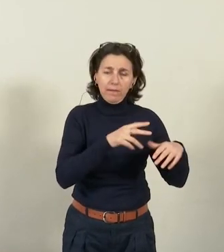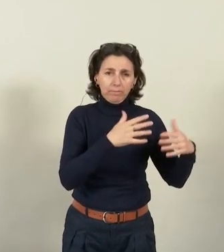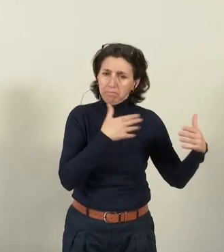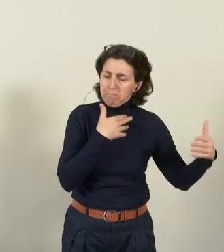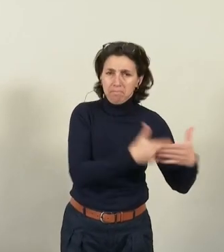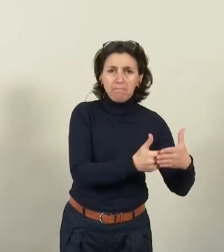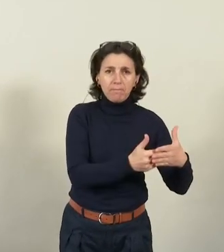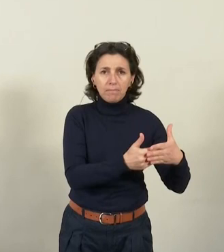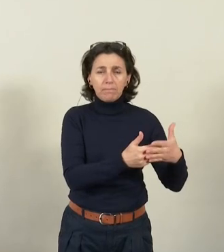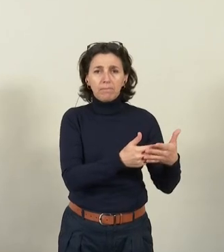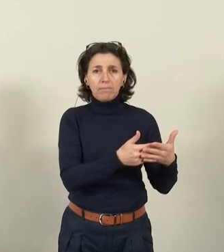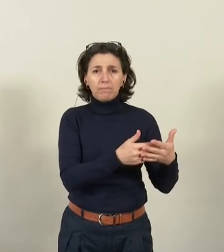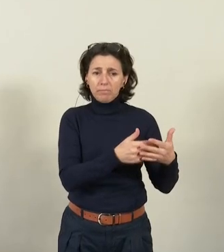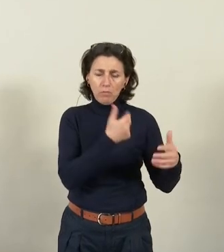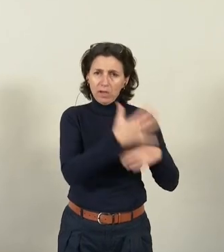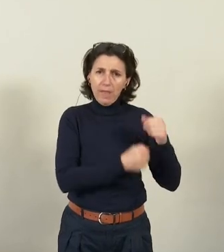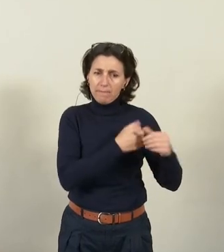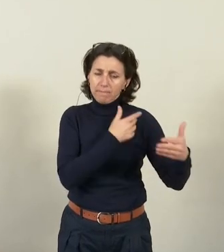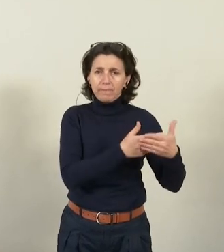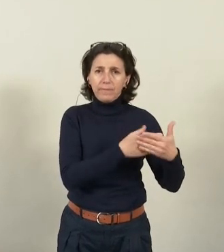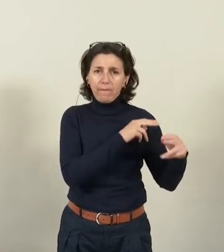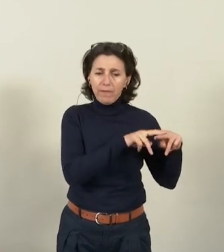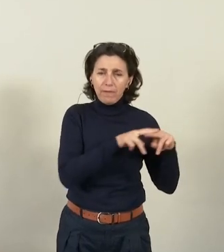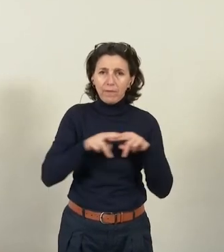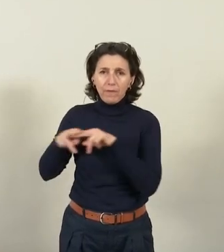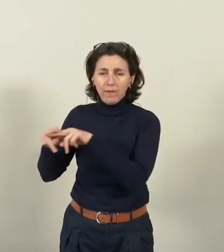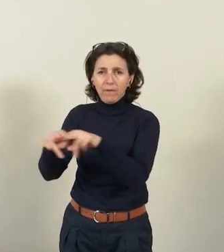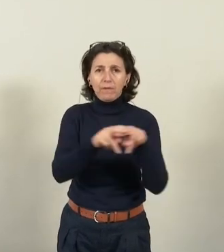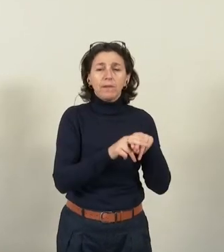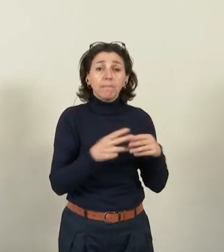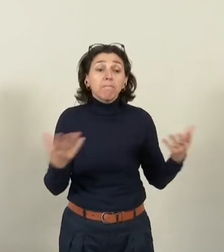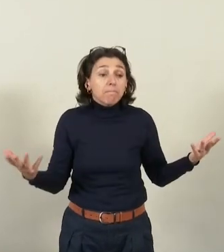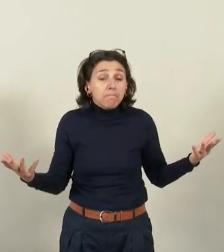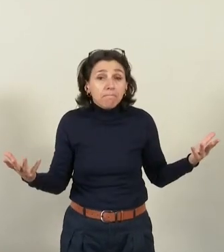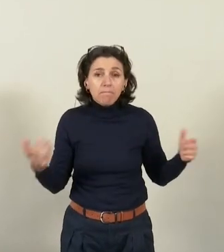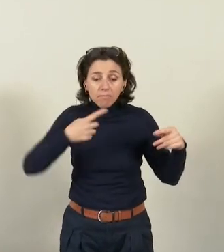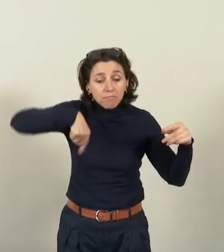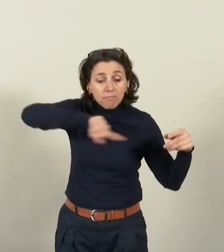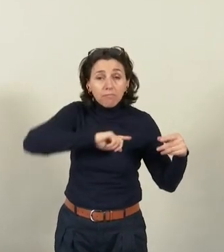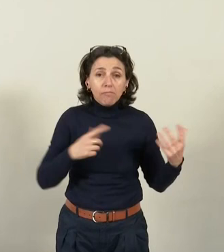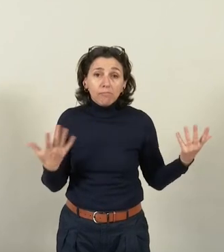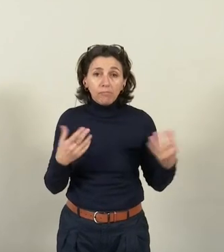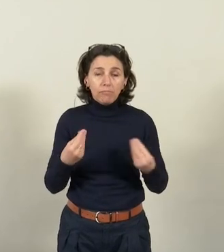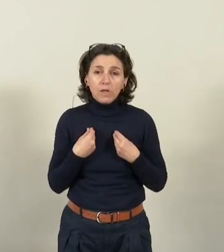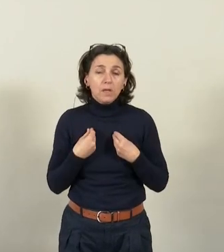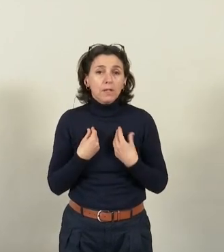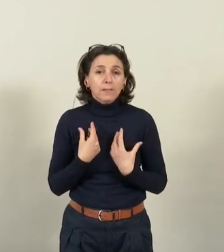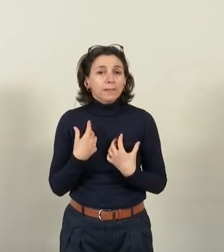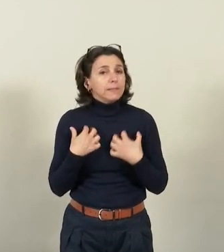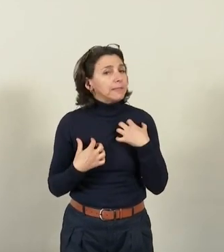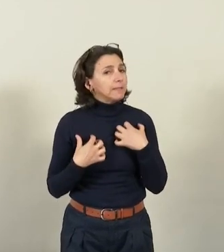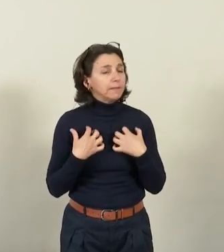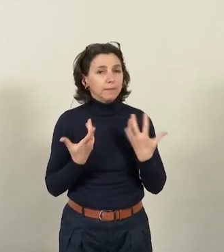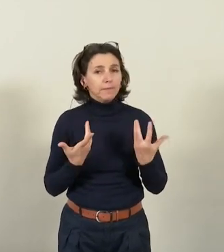également depuis des années je pense que ce qui me me navre nous irrite et et et nous